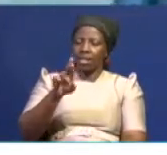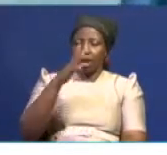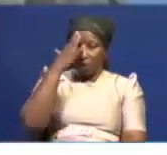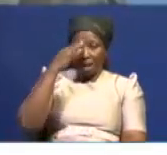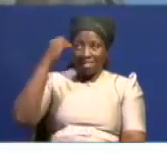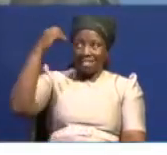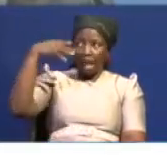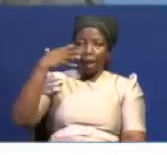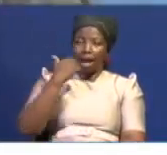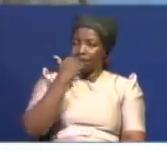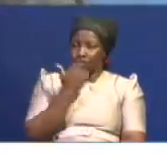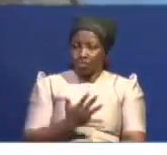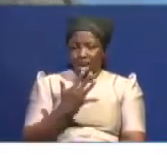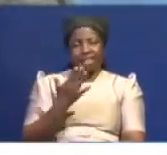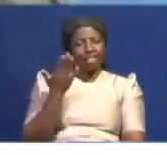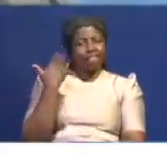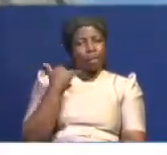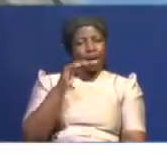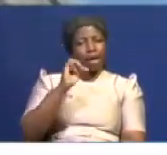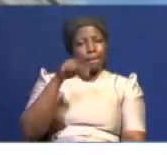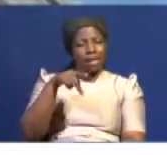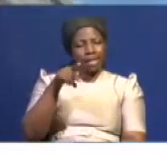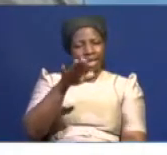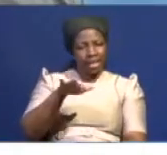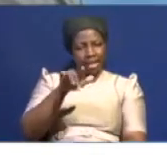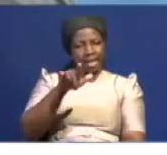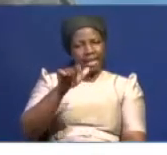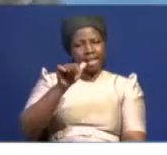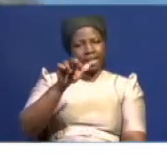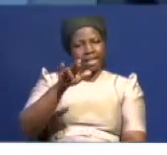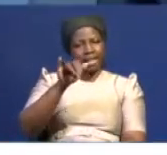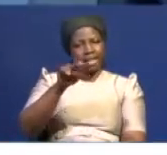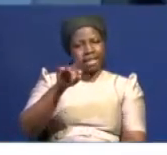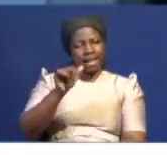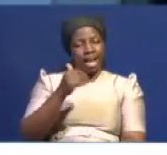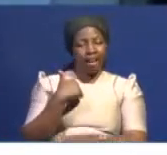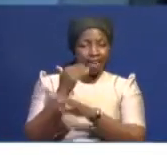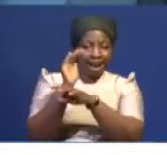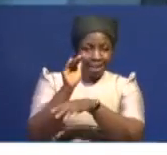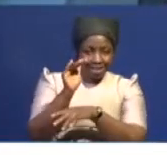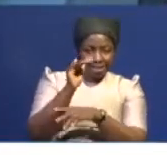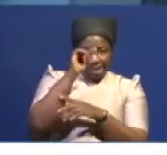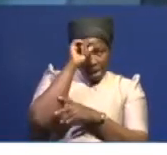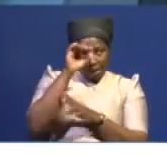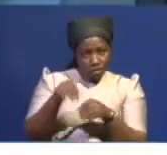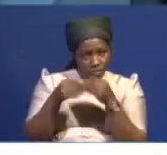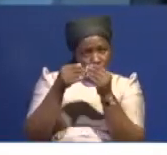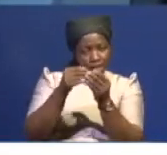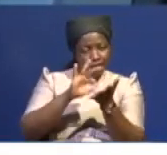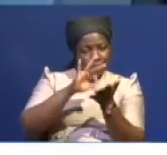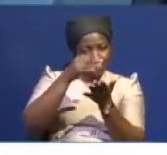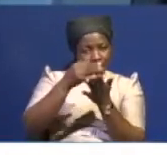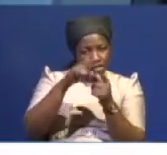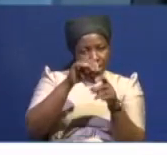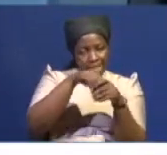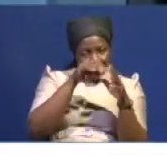Aliyekuwa mbunge wa Rarieda Nicholas Gumbo alitoa wito kwa serikali kutoa ruzuku kwa wawekezaji wa humo nchini na wale